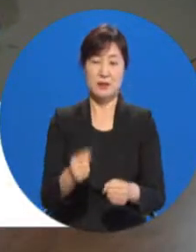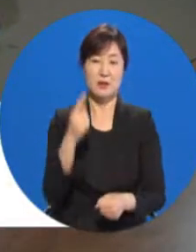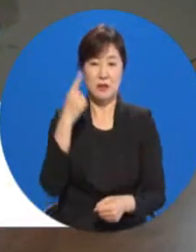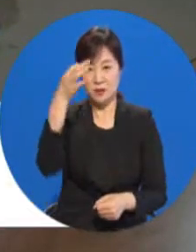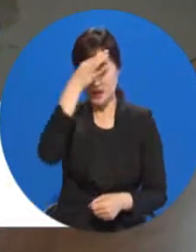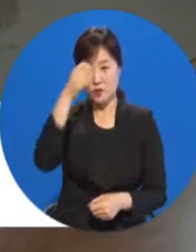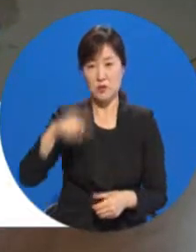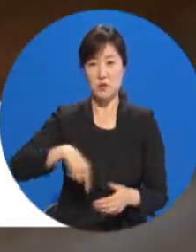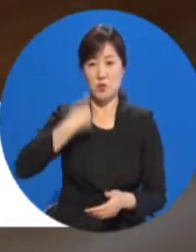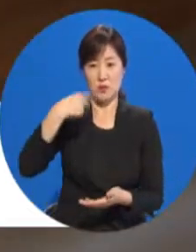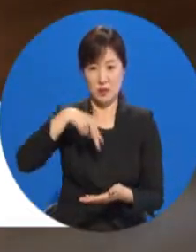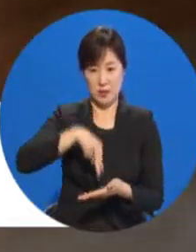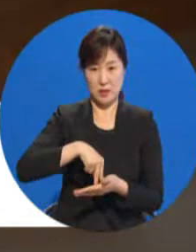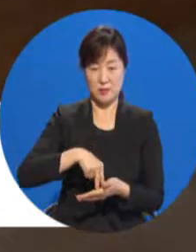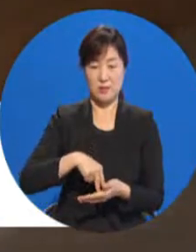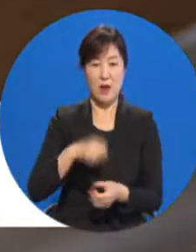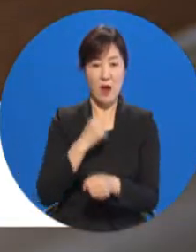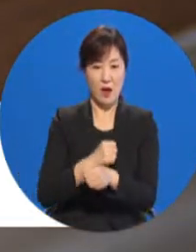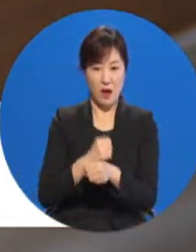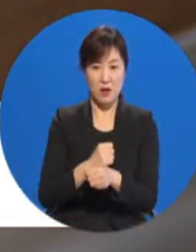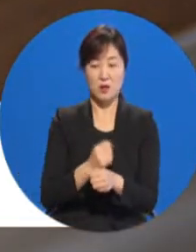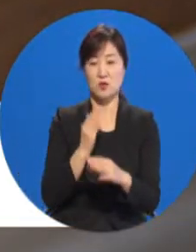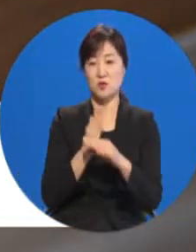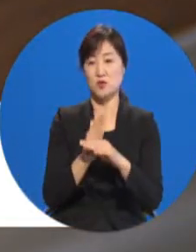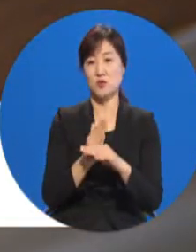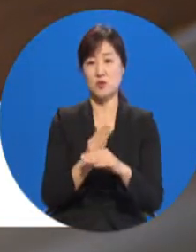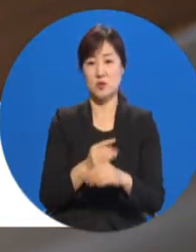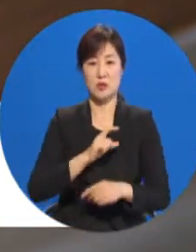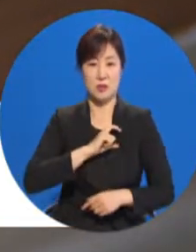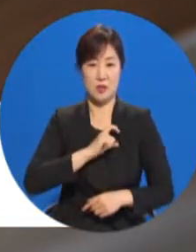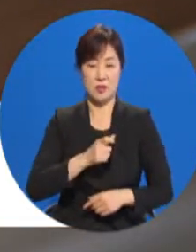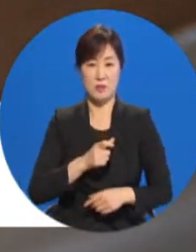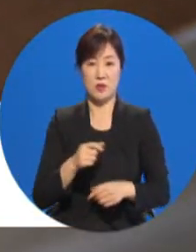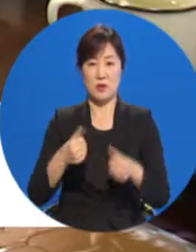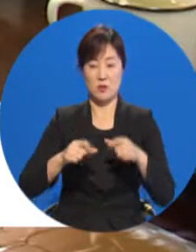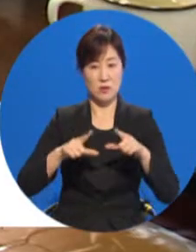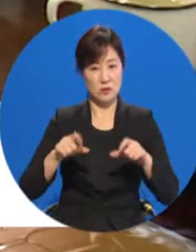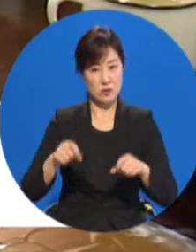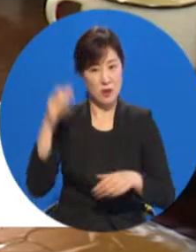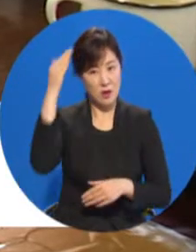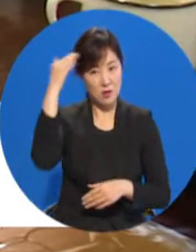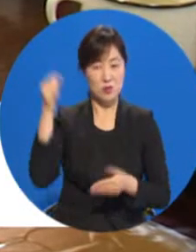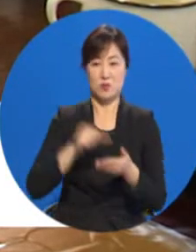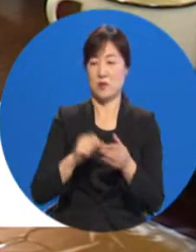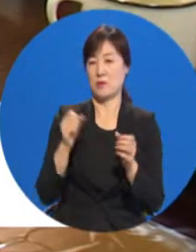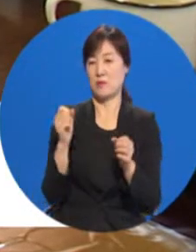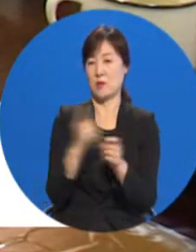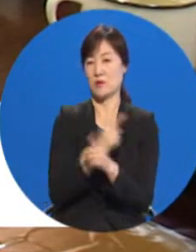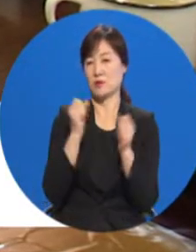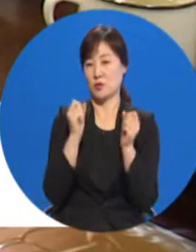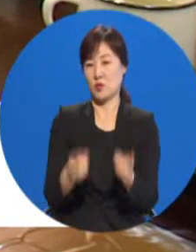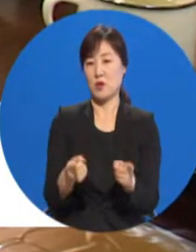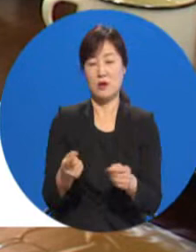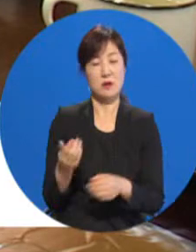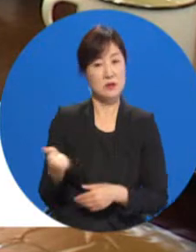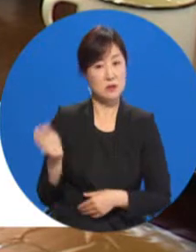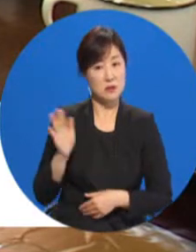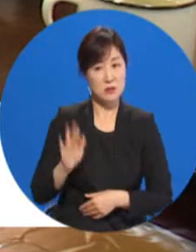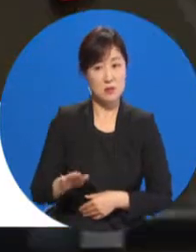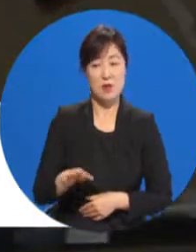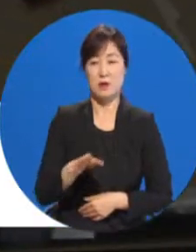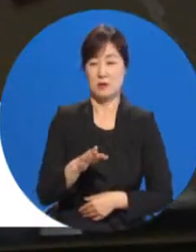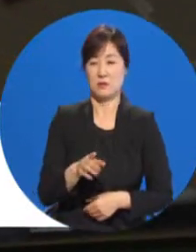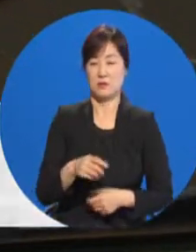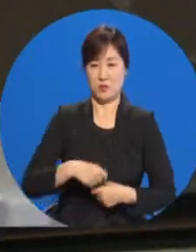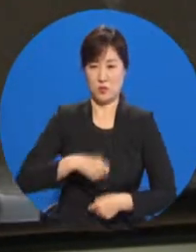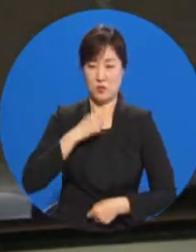일면서 주민등록증과 운전면허증, 여권 등을 국산 부품 소재로 바꿀 기회라고 판단했지만 정작